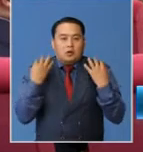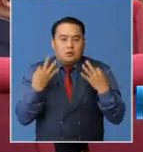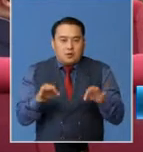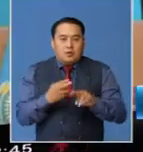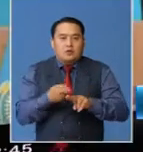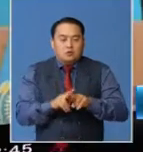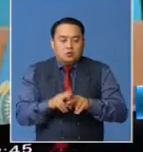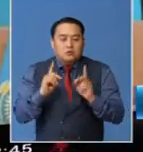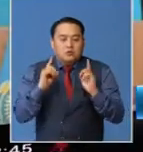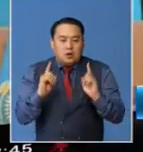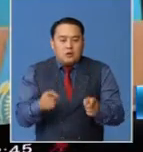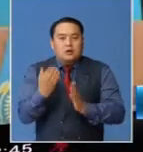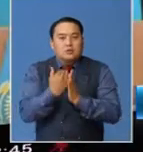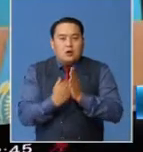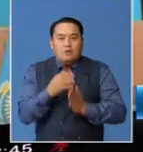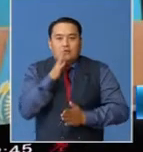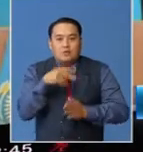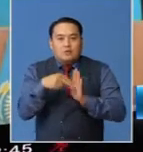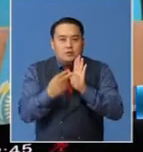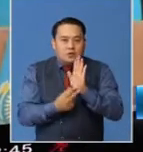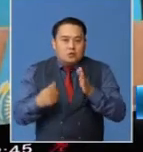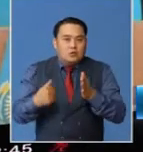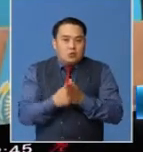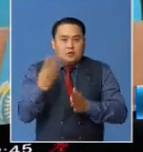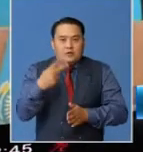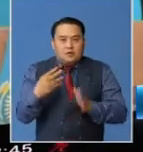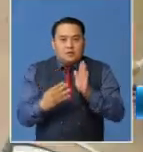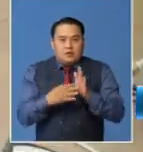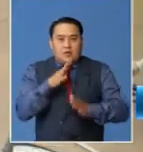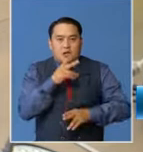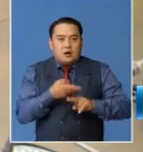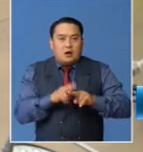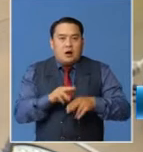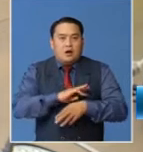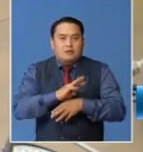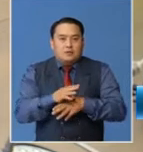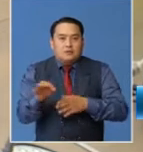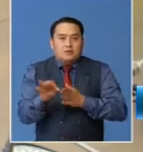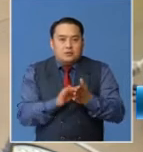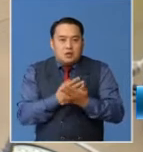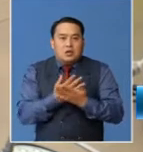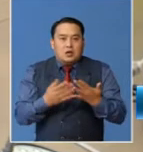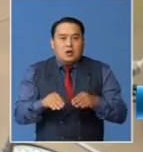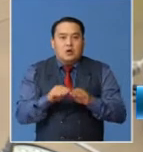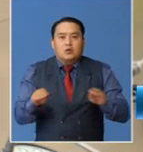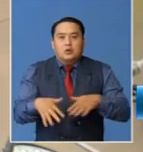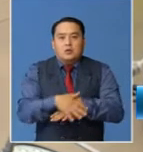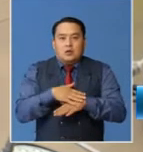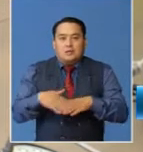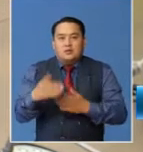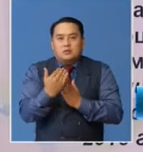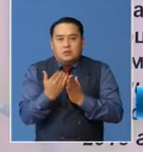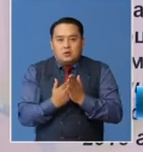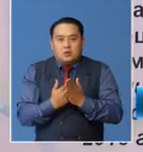одобрение. Согласно программе, возрастная категория от 18 до 29 лет и охватывает сразу несколько категорий